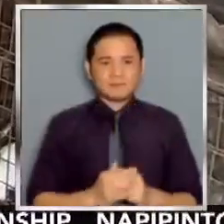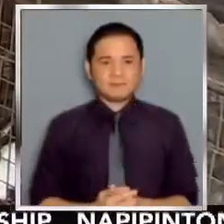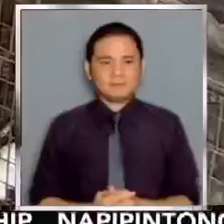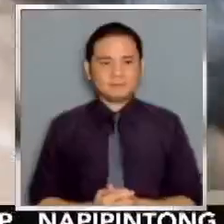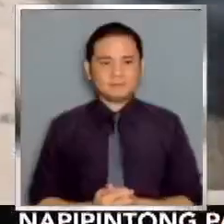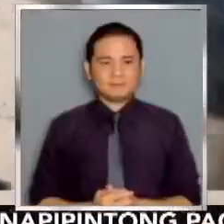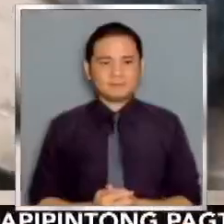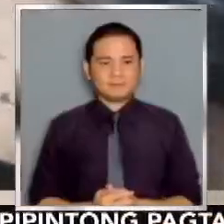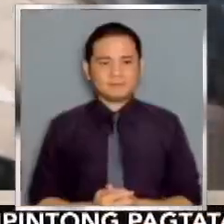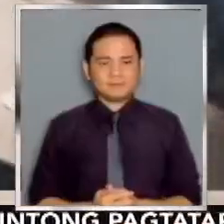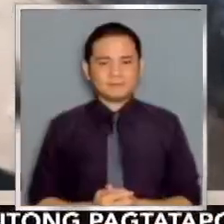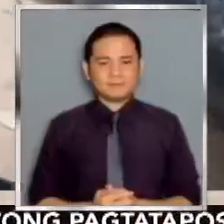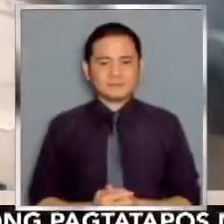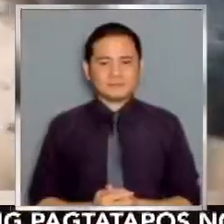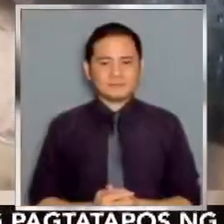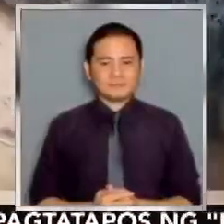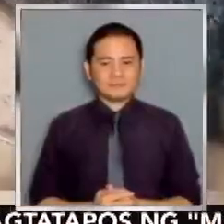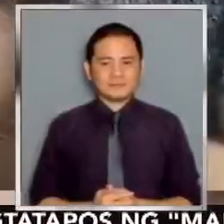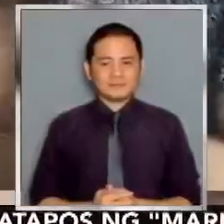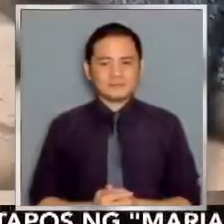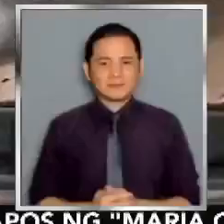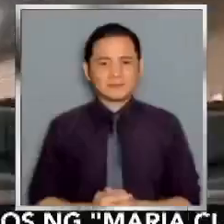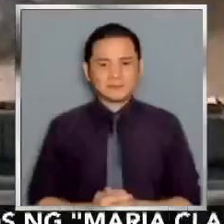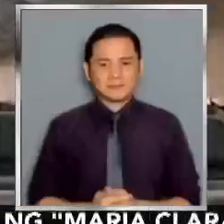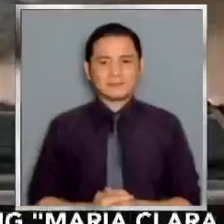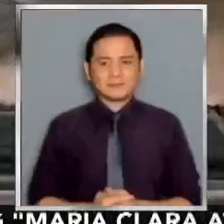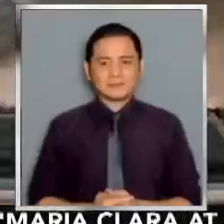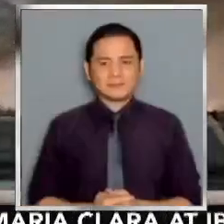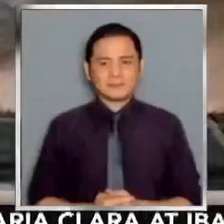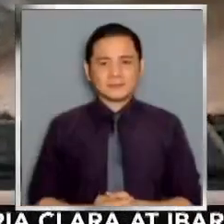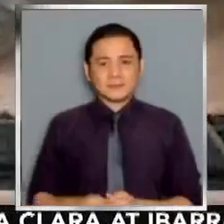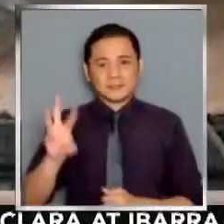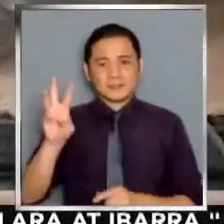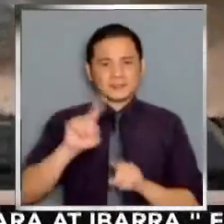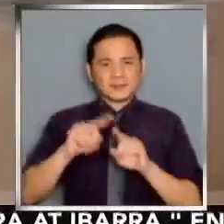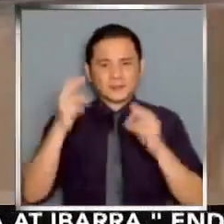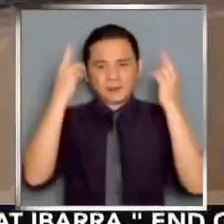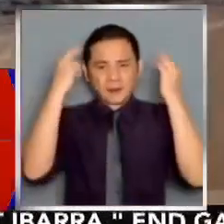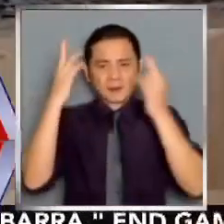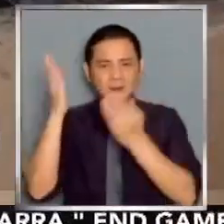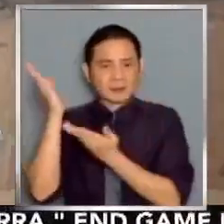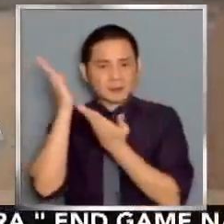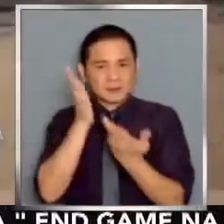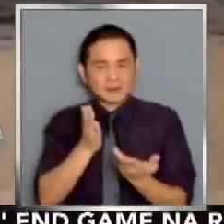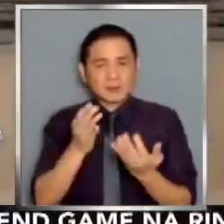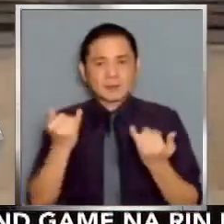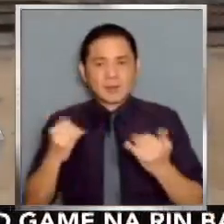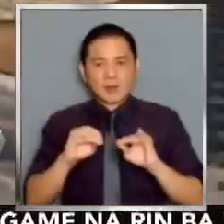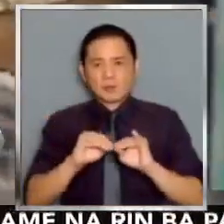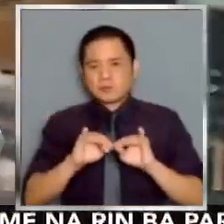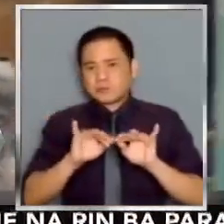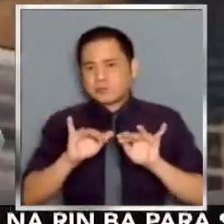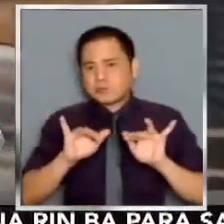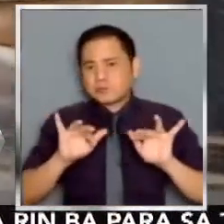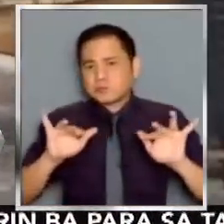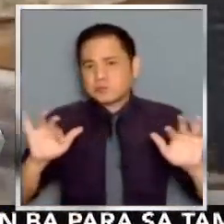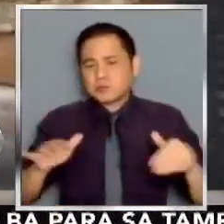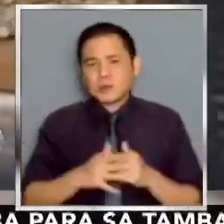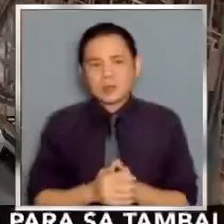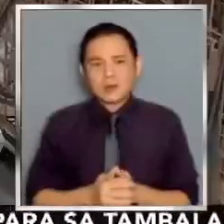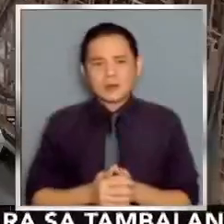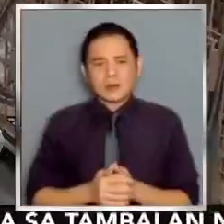Mula sa 6 na rabbit na dinonate noong isang taon, mahigit 80 kuneho na ang inaalagaan ng inmates sa Mandaluyong City